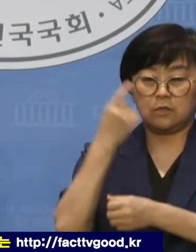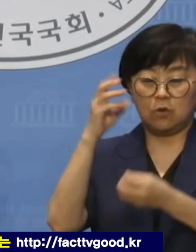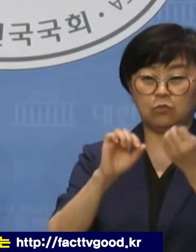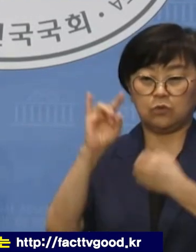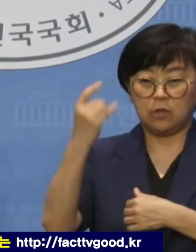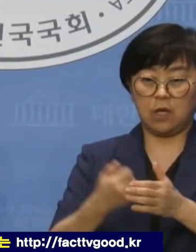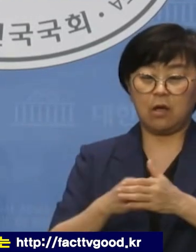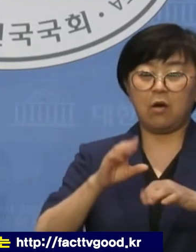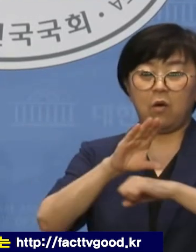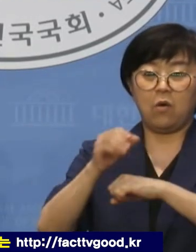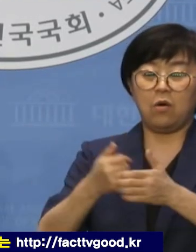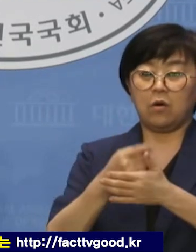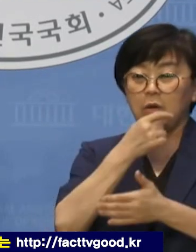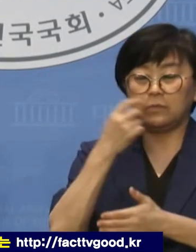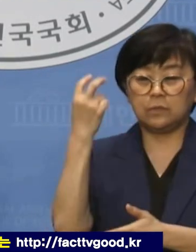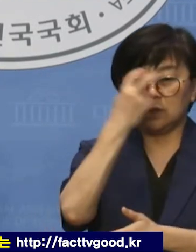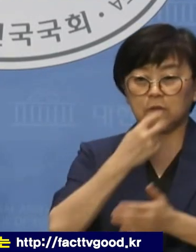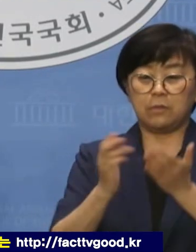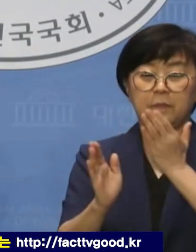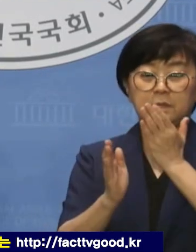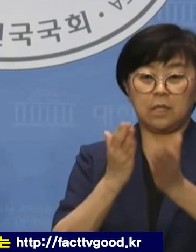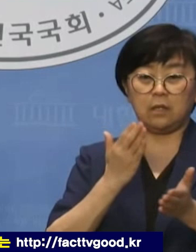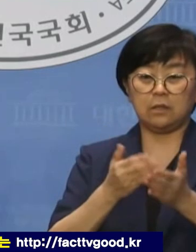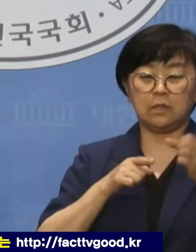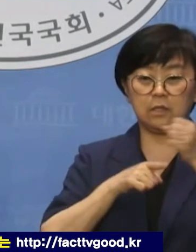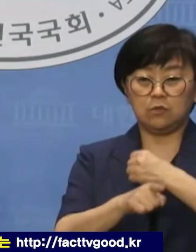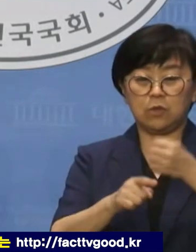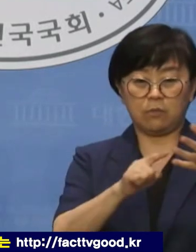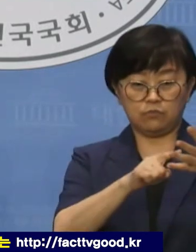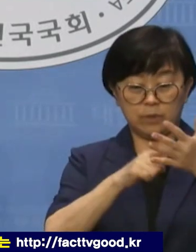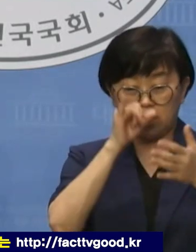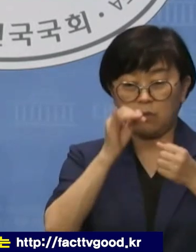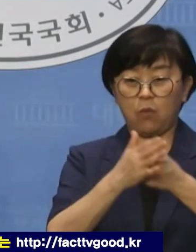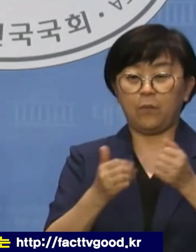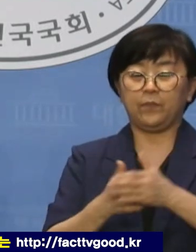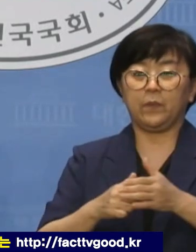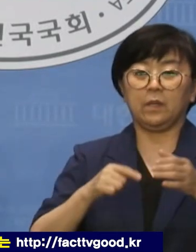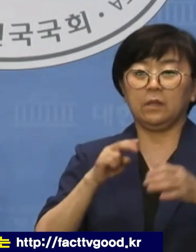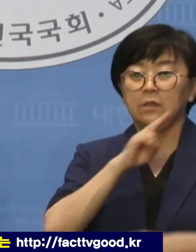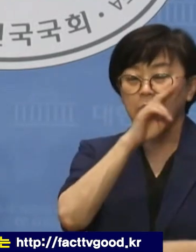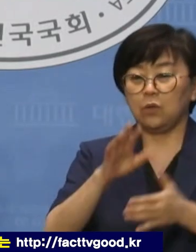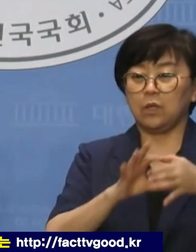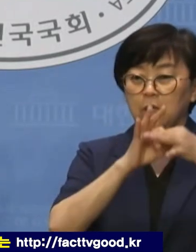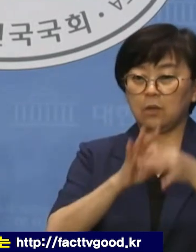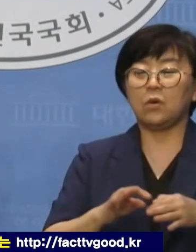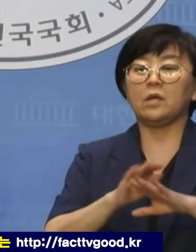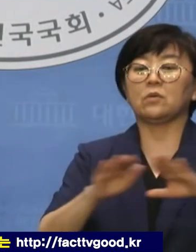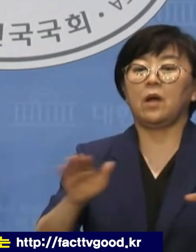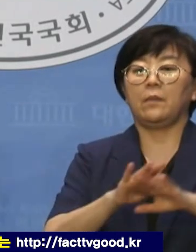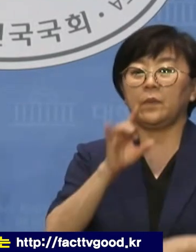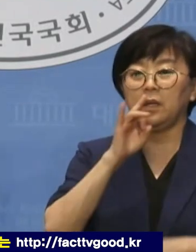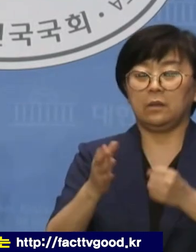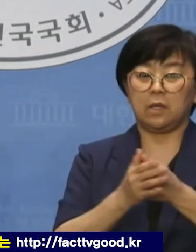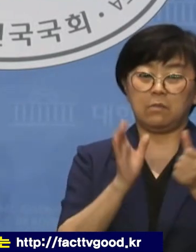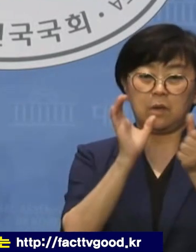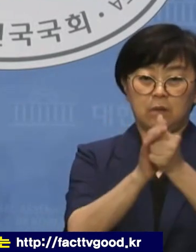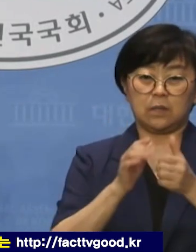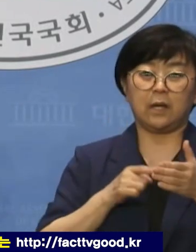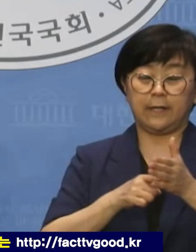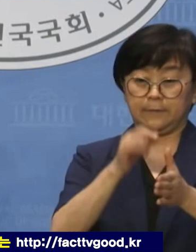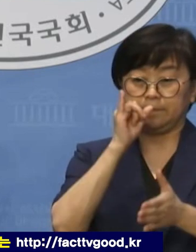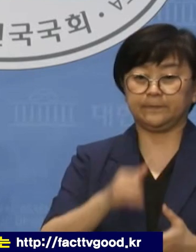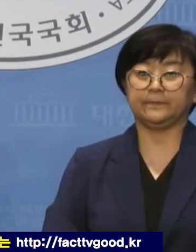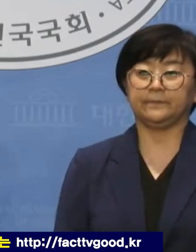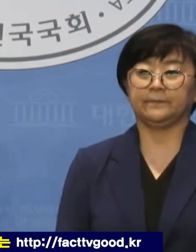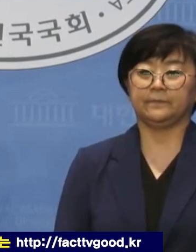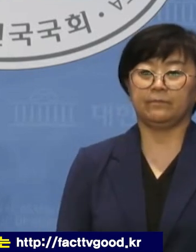인사청문회, 언론 인사검증을 통해 부적격 사유가 다수 드러났고 의혹들이 전혀 해소되지 않았지만 임명을